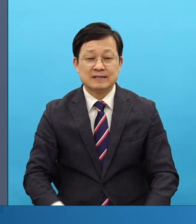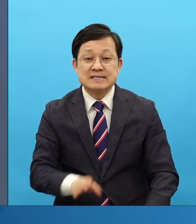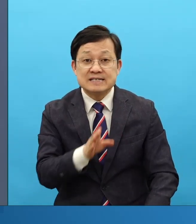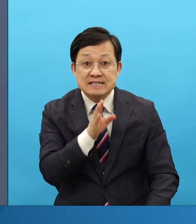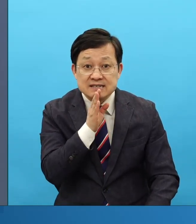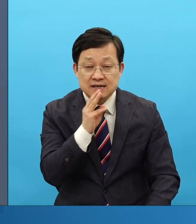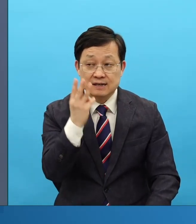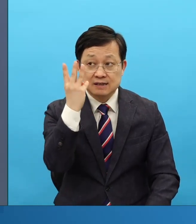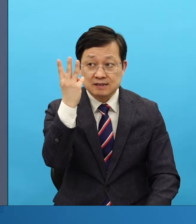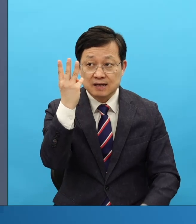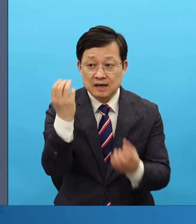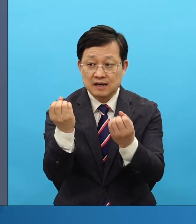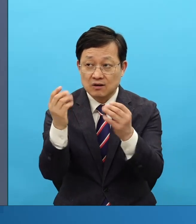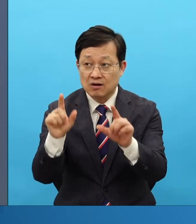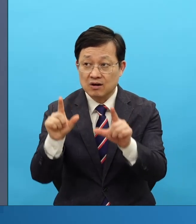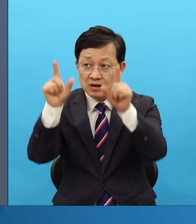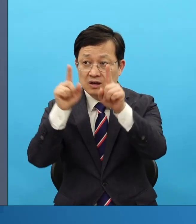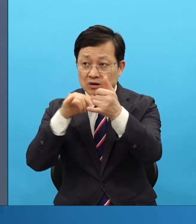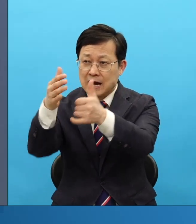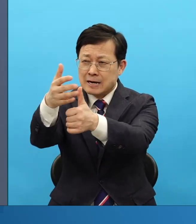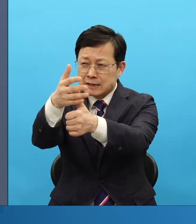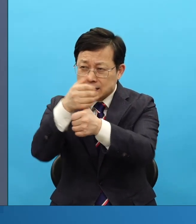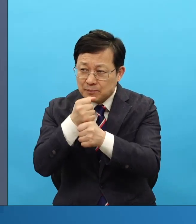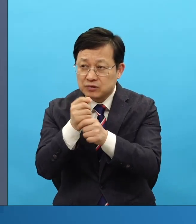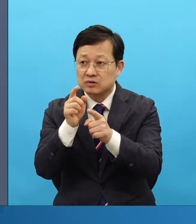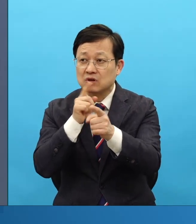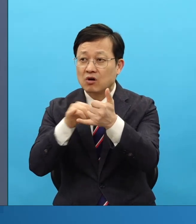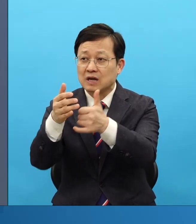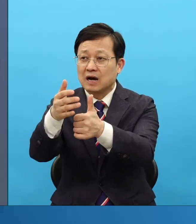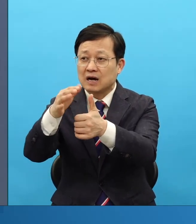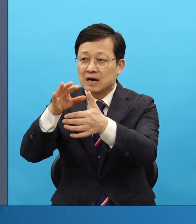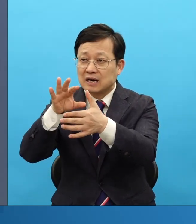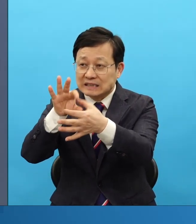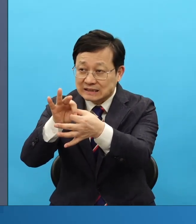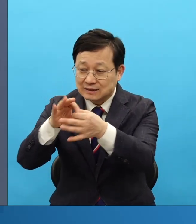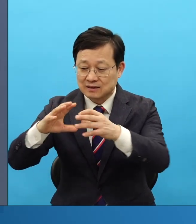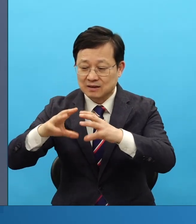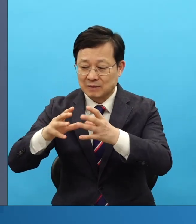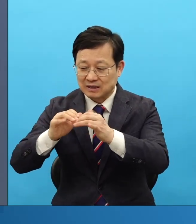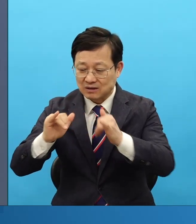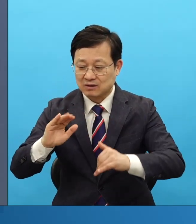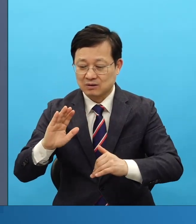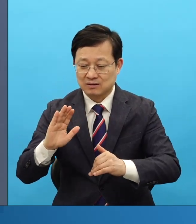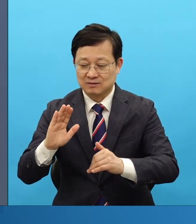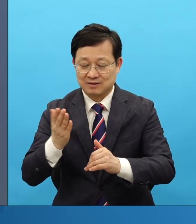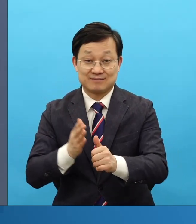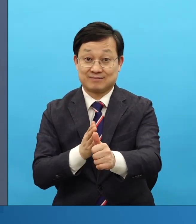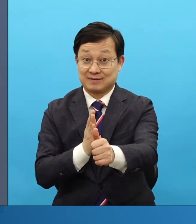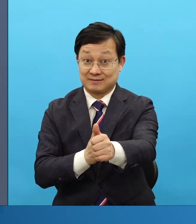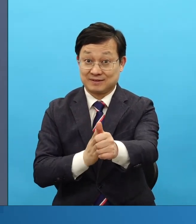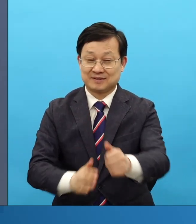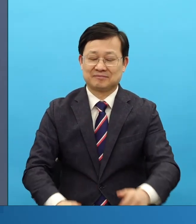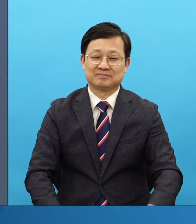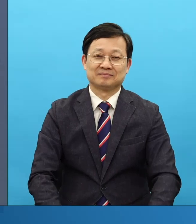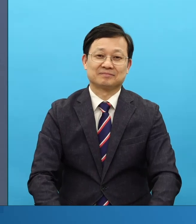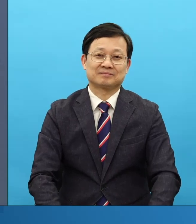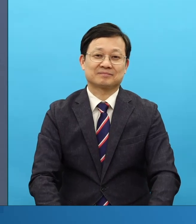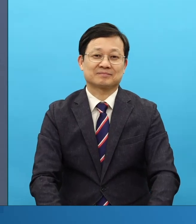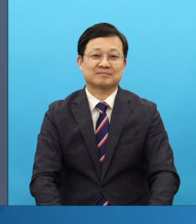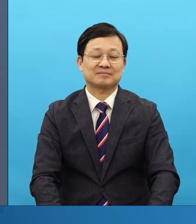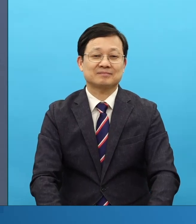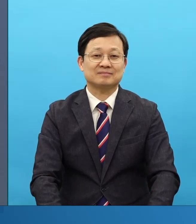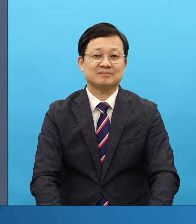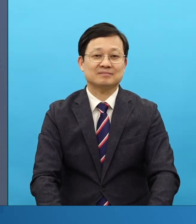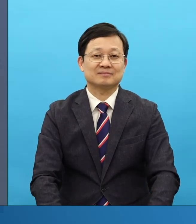붙잡은 그러면 그 언약의 백성이 되어야 됩니다. May you not be the people who just crosses through the wilderness, but comes out of the wilderness, holding on to these three